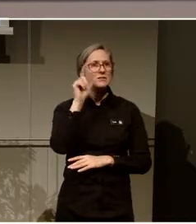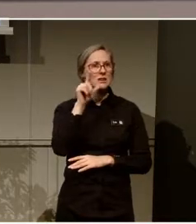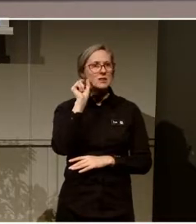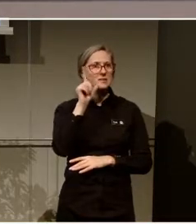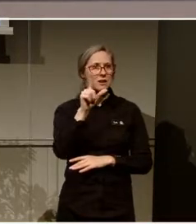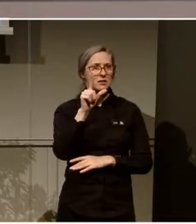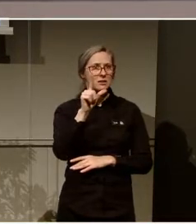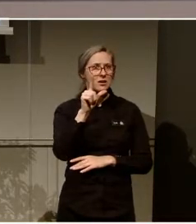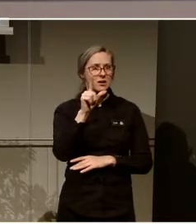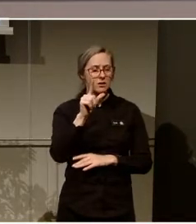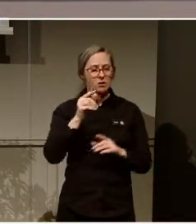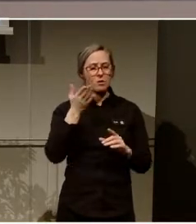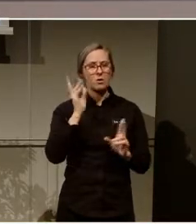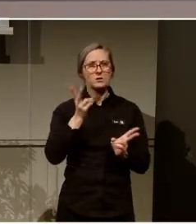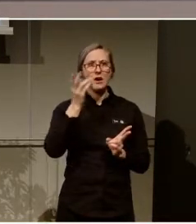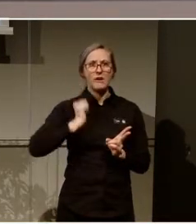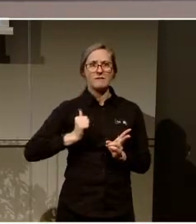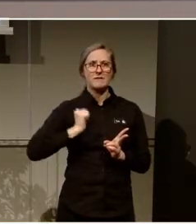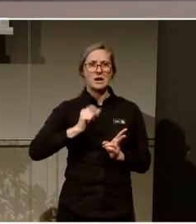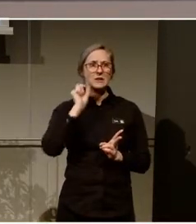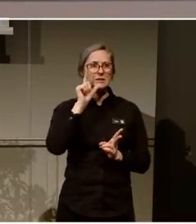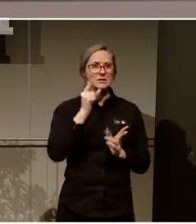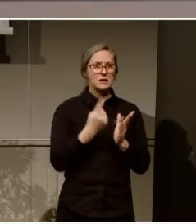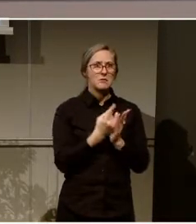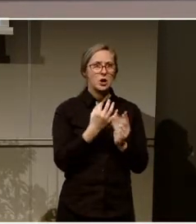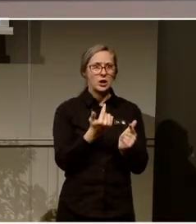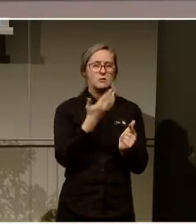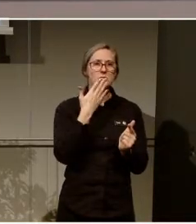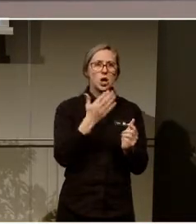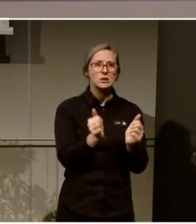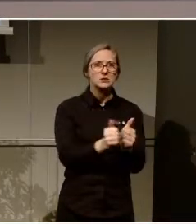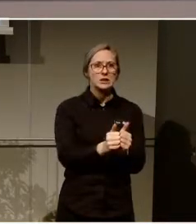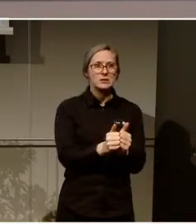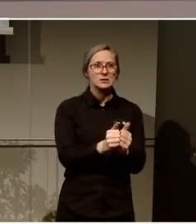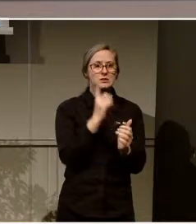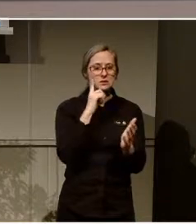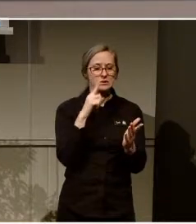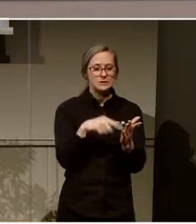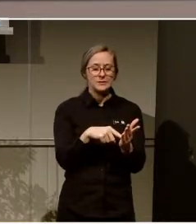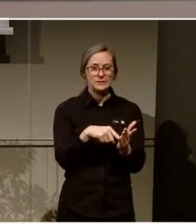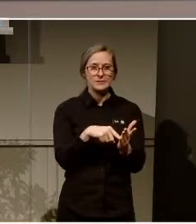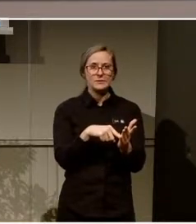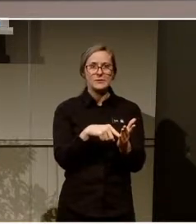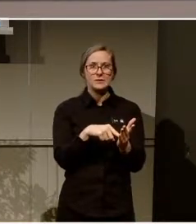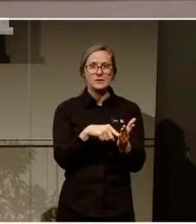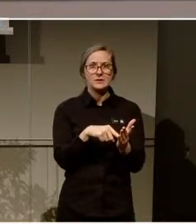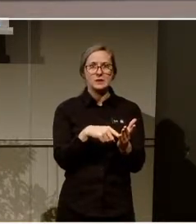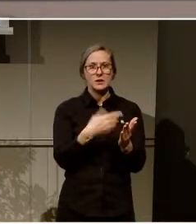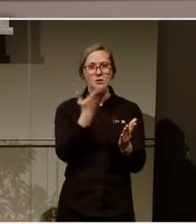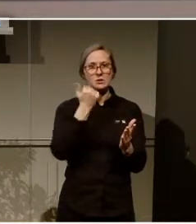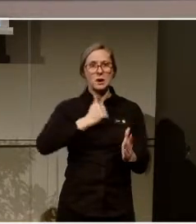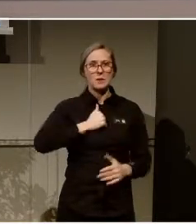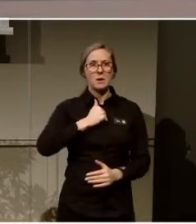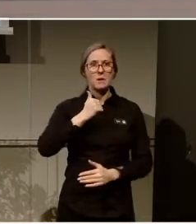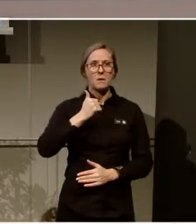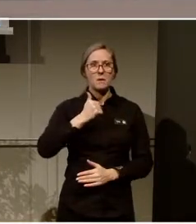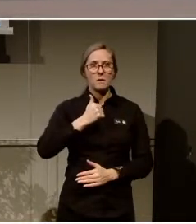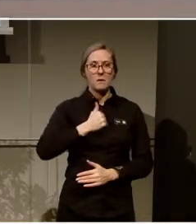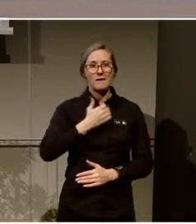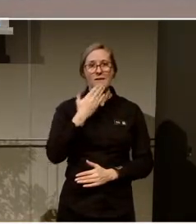digitaliseringsmöjligheter och använda digitaliseringsmöjligheter på ett effektivt och bra sätt för att överhuvudtaget behålla den välfärd som vi